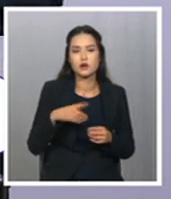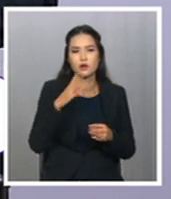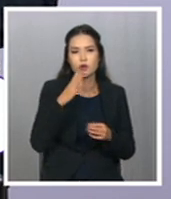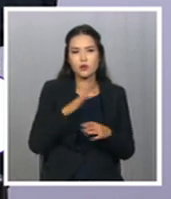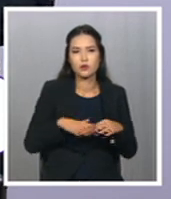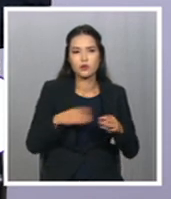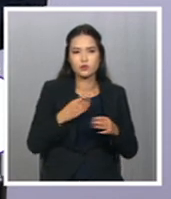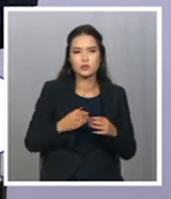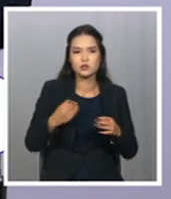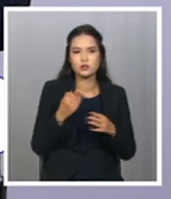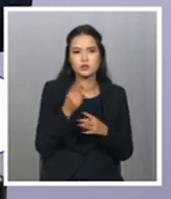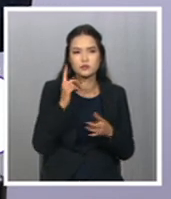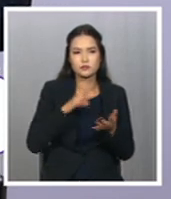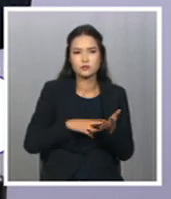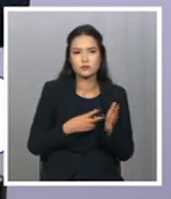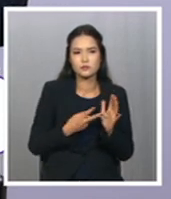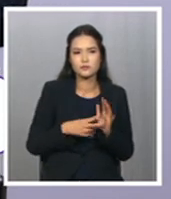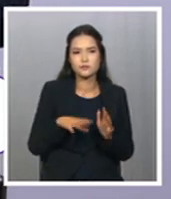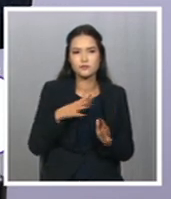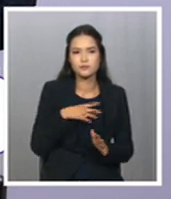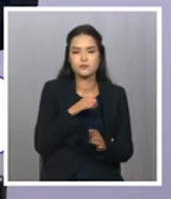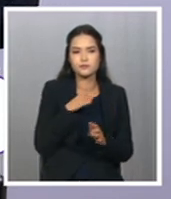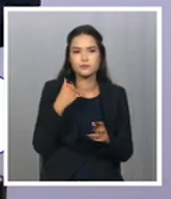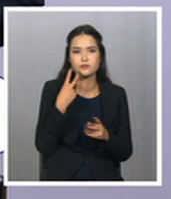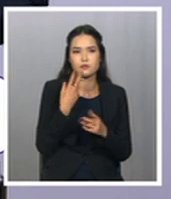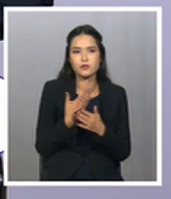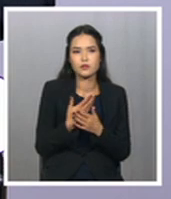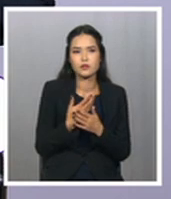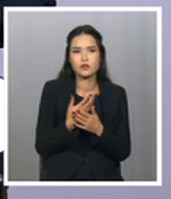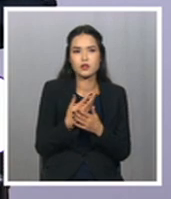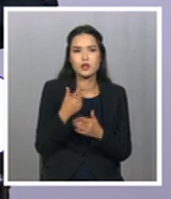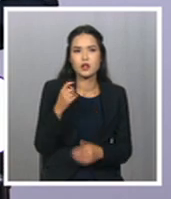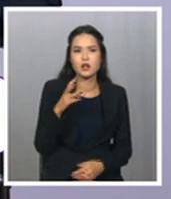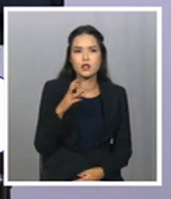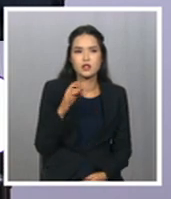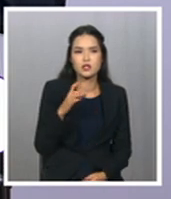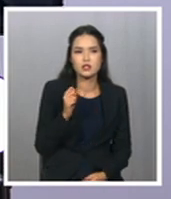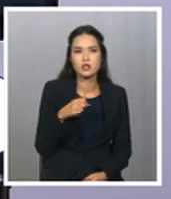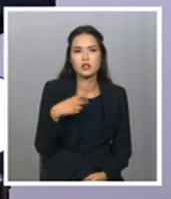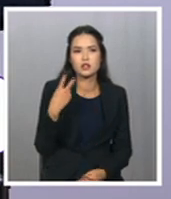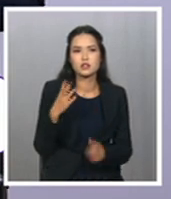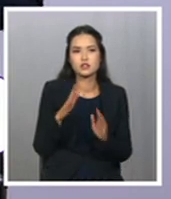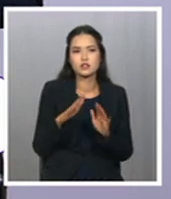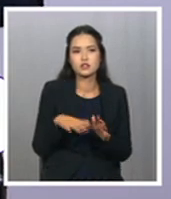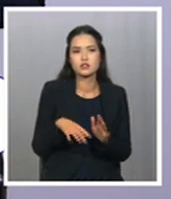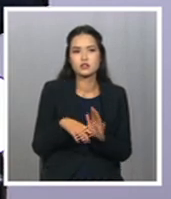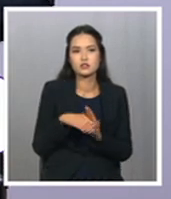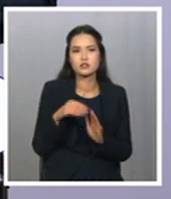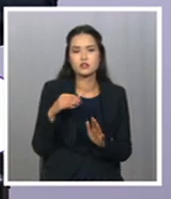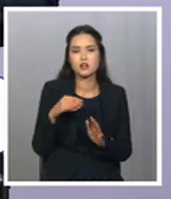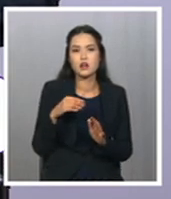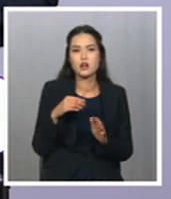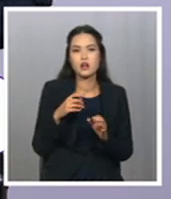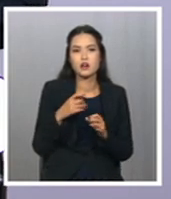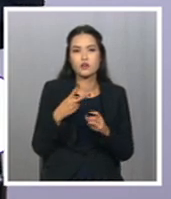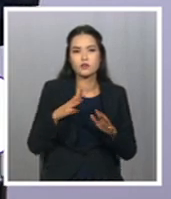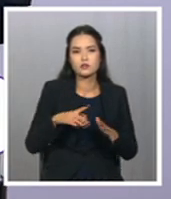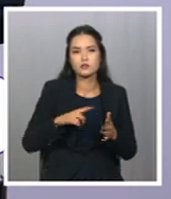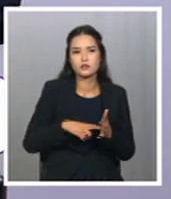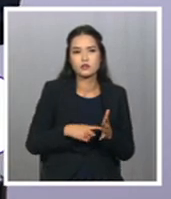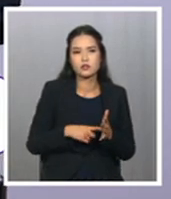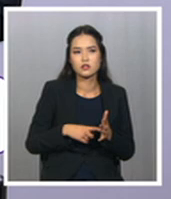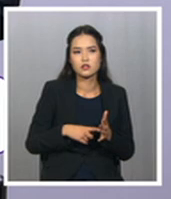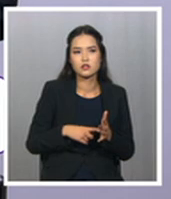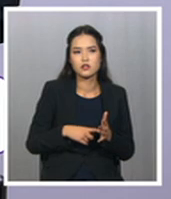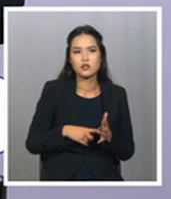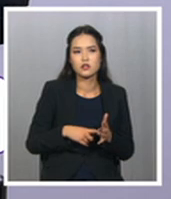мәселесін қарастырады. Міне біз өзіміз көріп отырғандай, ол Гарнерге ұсыныс жасайды. Осы жерде егер де оның саяси кандидатурасы өтетін болса, онда